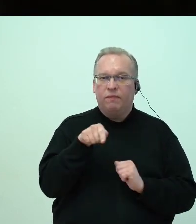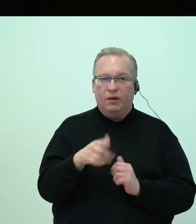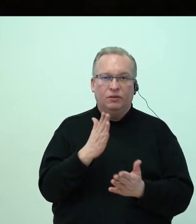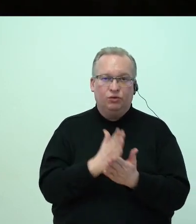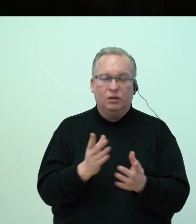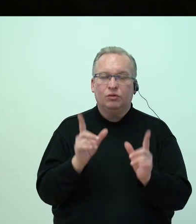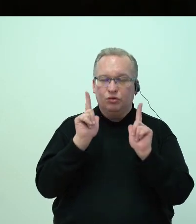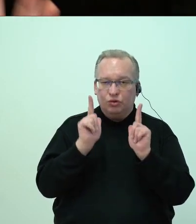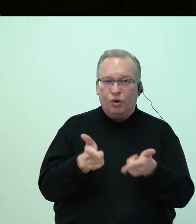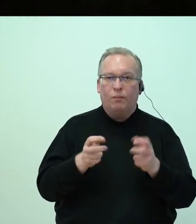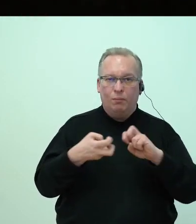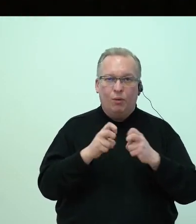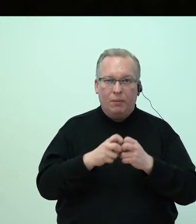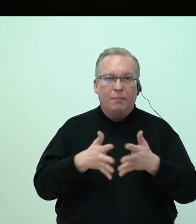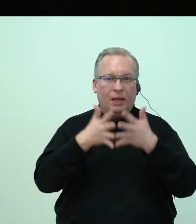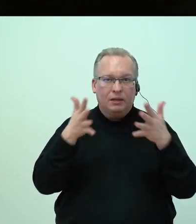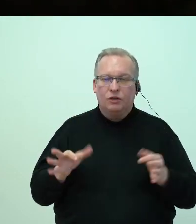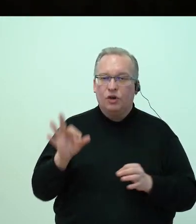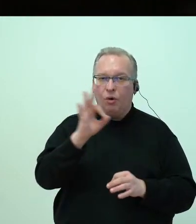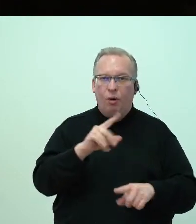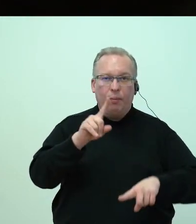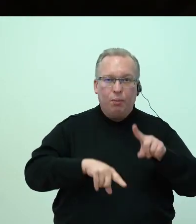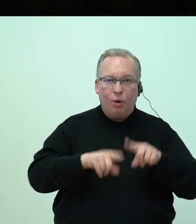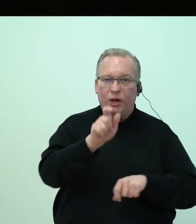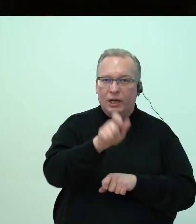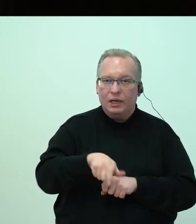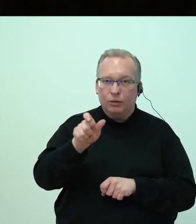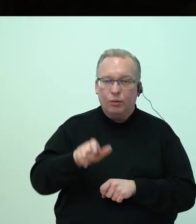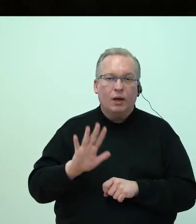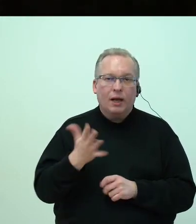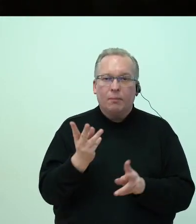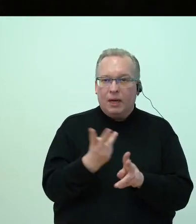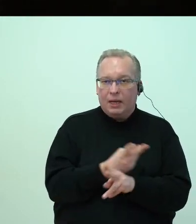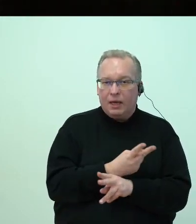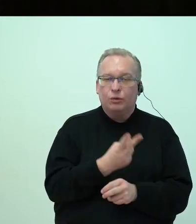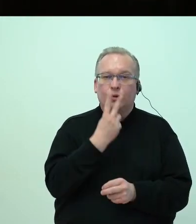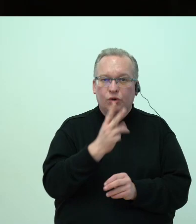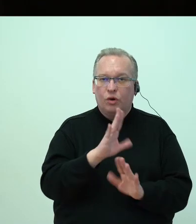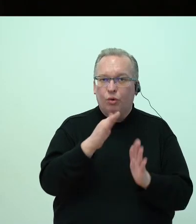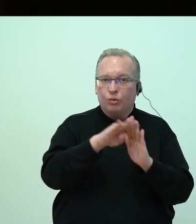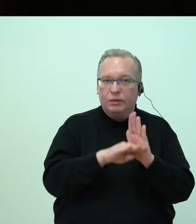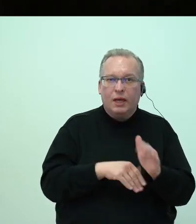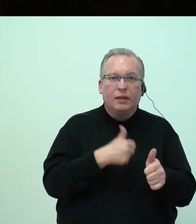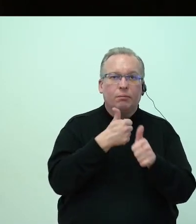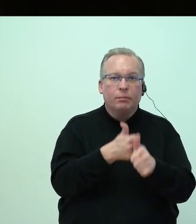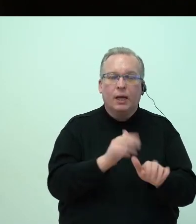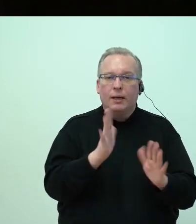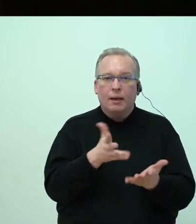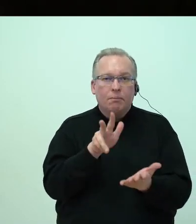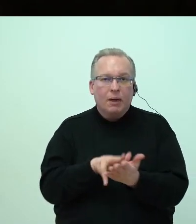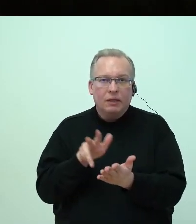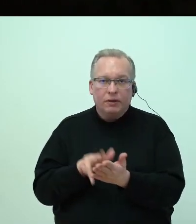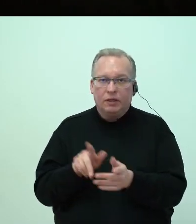problema. Kuomet mes kalbame apie konkrečias politikas, ką reikėtų laikytis, kokių įstatymų reikėtų priimti